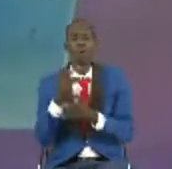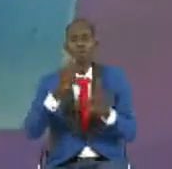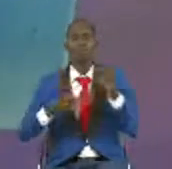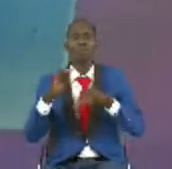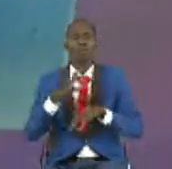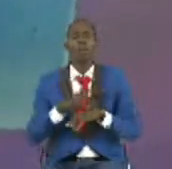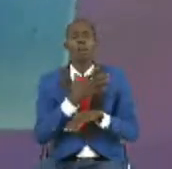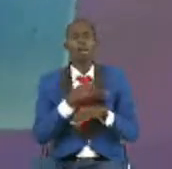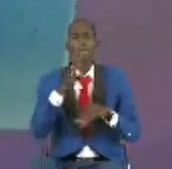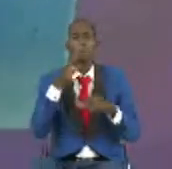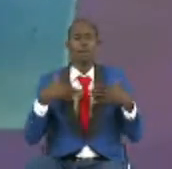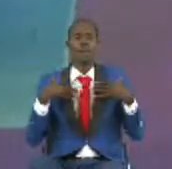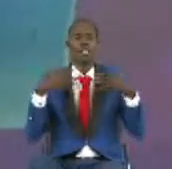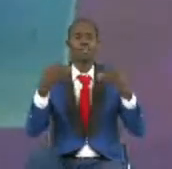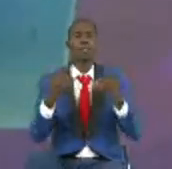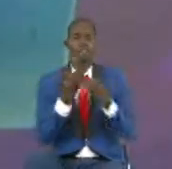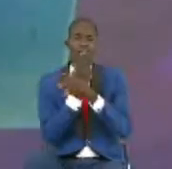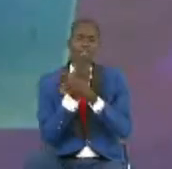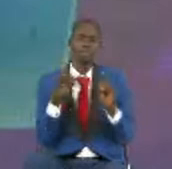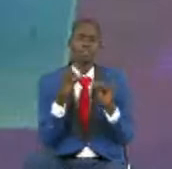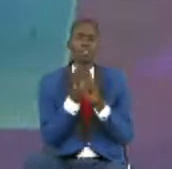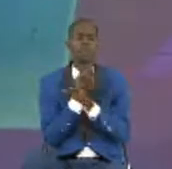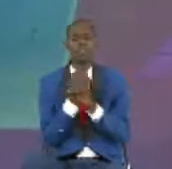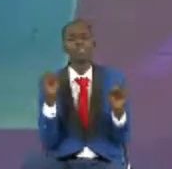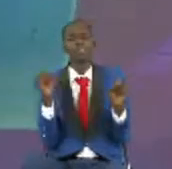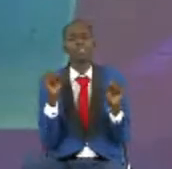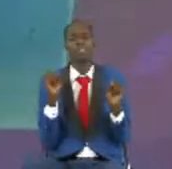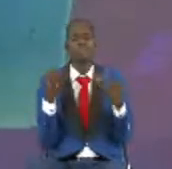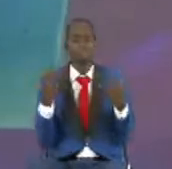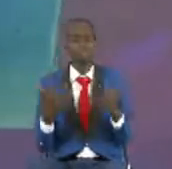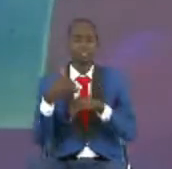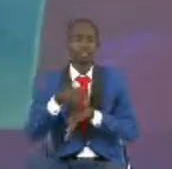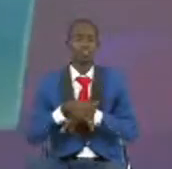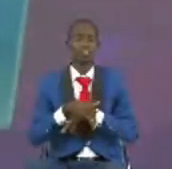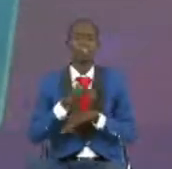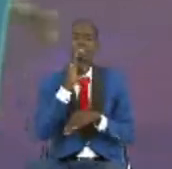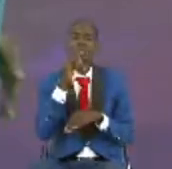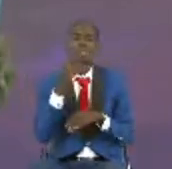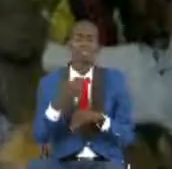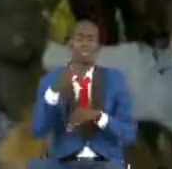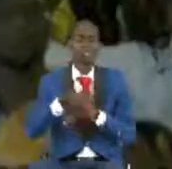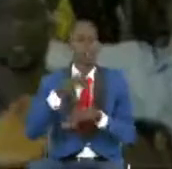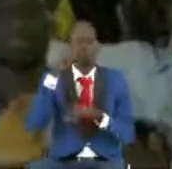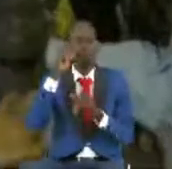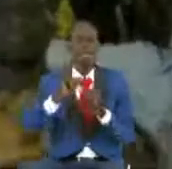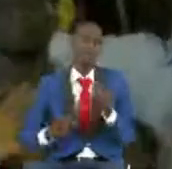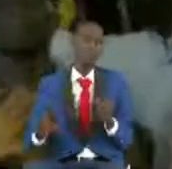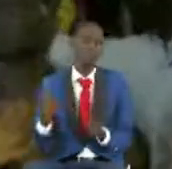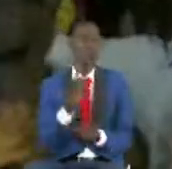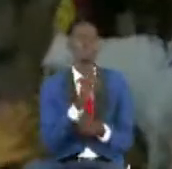extrémités de la terre, soyez guéris, délivrés. Ce soir, c'est la soirée de tout le